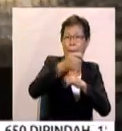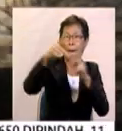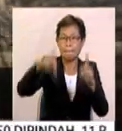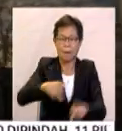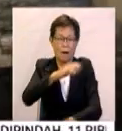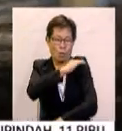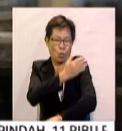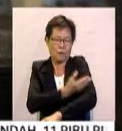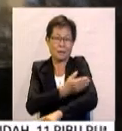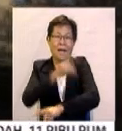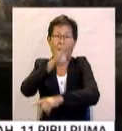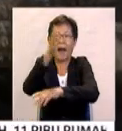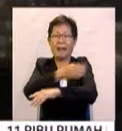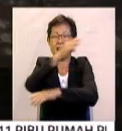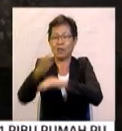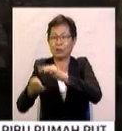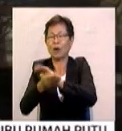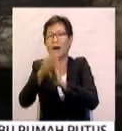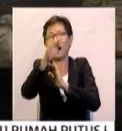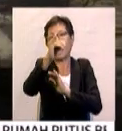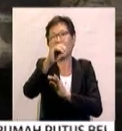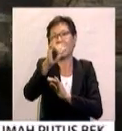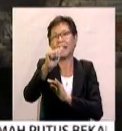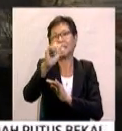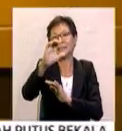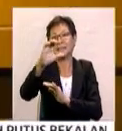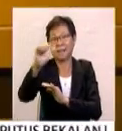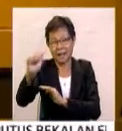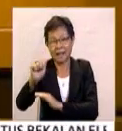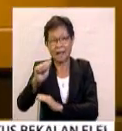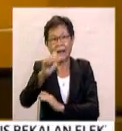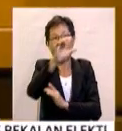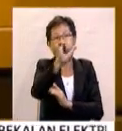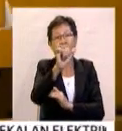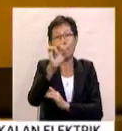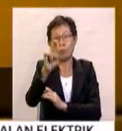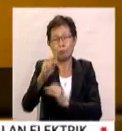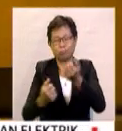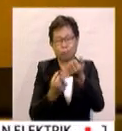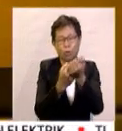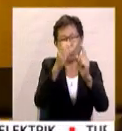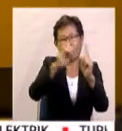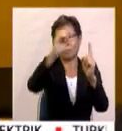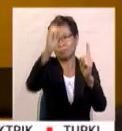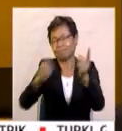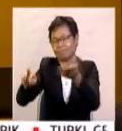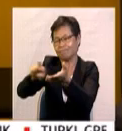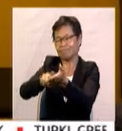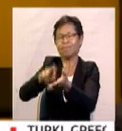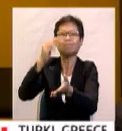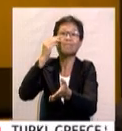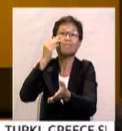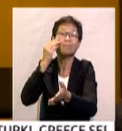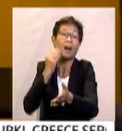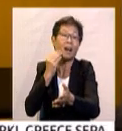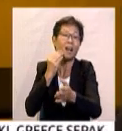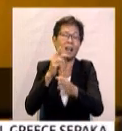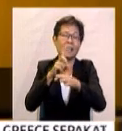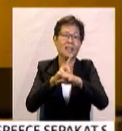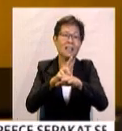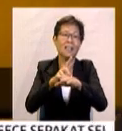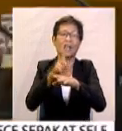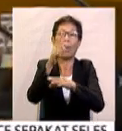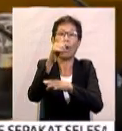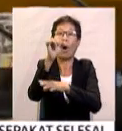Berkuasa Antirasuah Antarabangsa IAACA, Tan Sri Abu Kasim menyokong penuh kenyataan Tun Dr. Mahathir di Austria bulan lalu